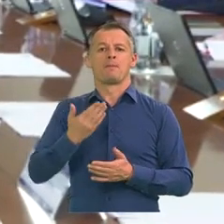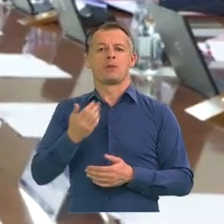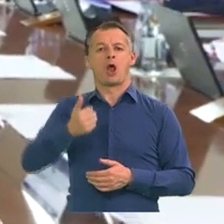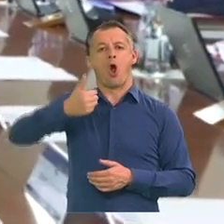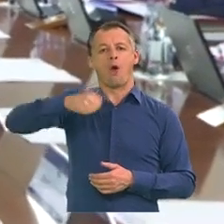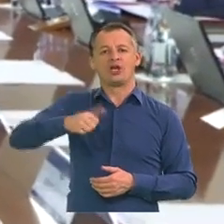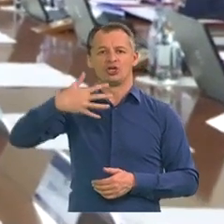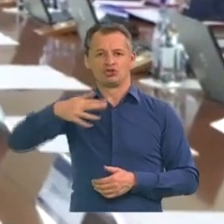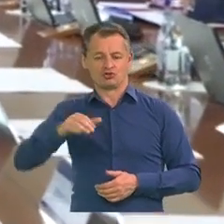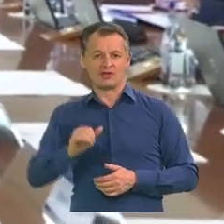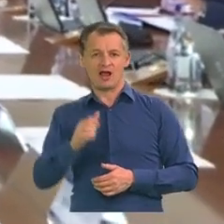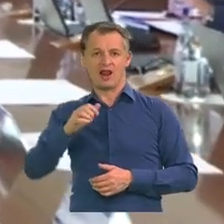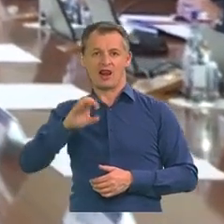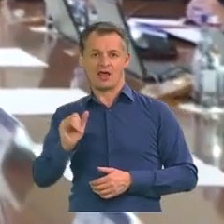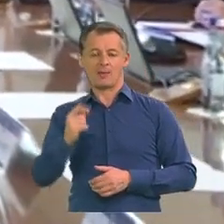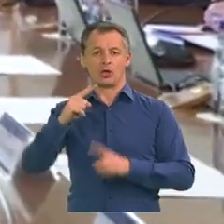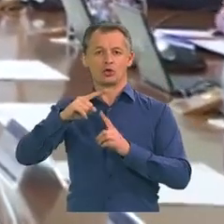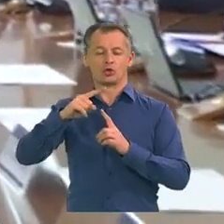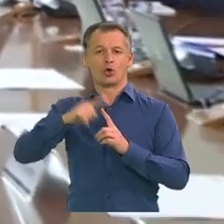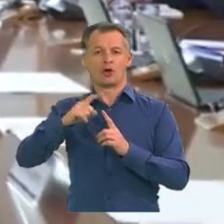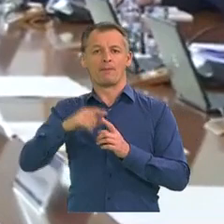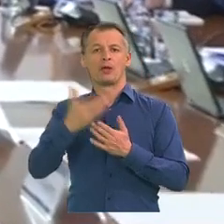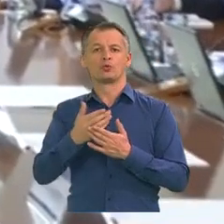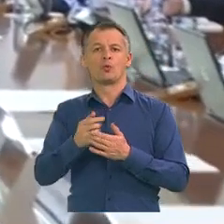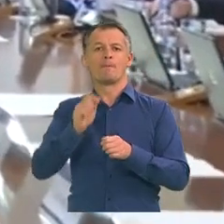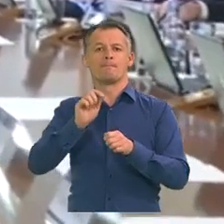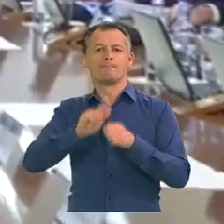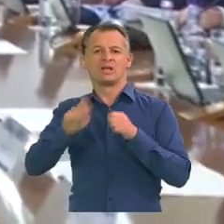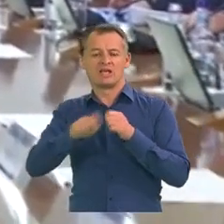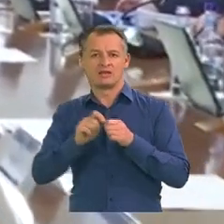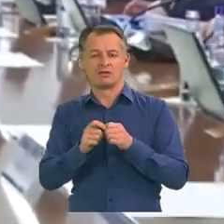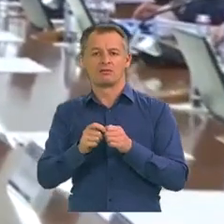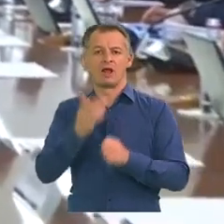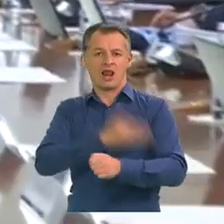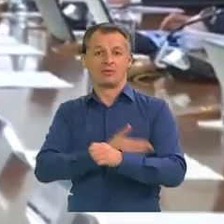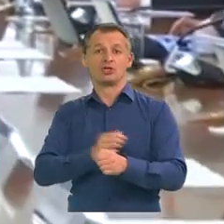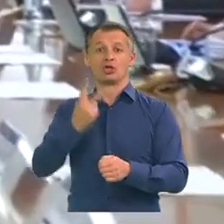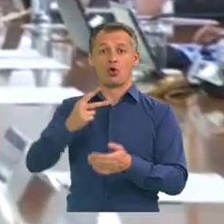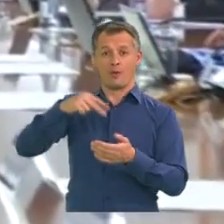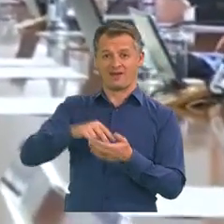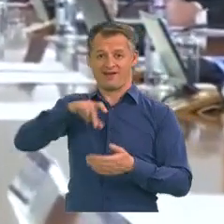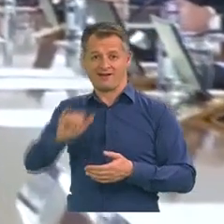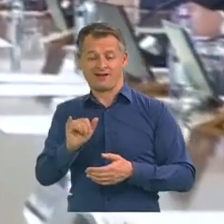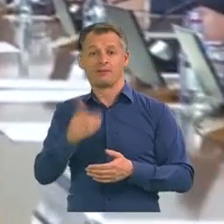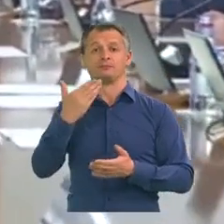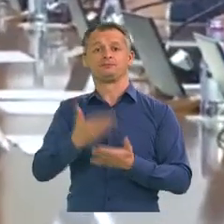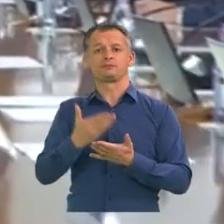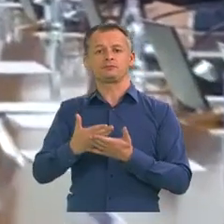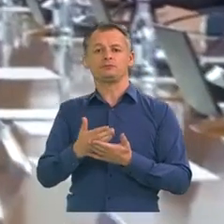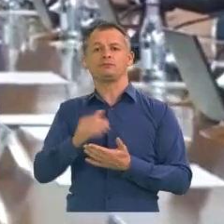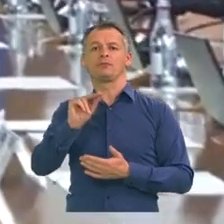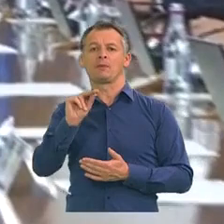1500 de lei pe tonă la brichetele de lemn și la 2000 de lei la